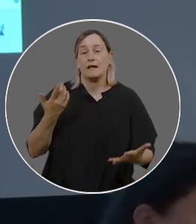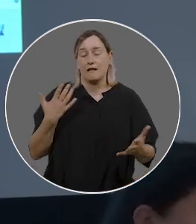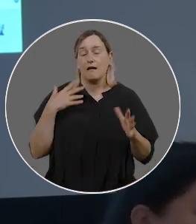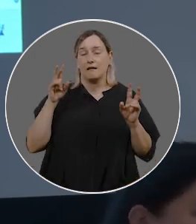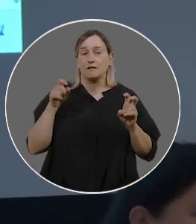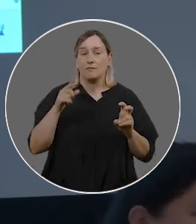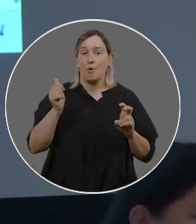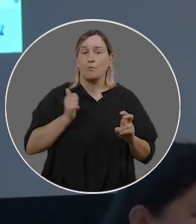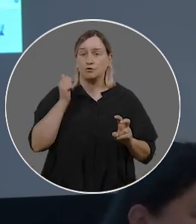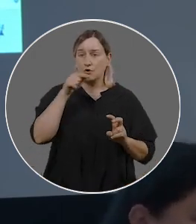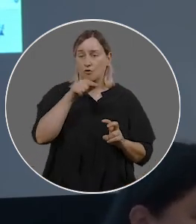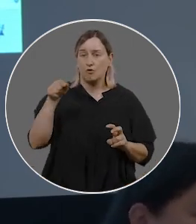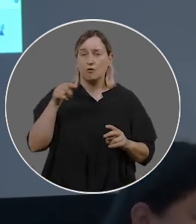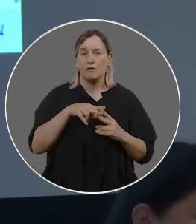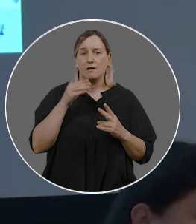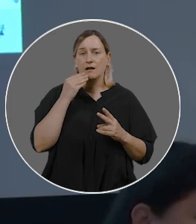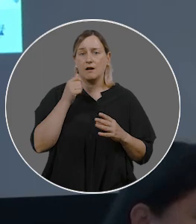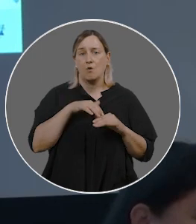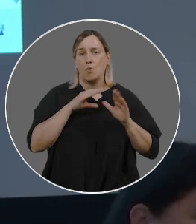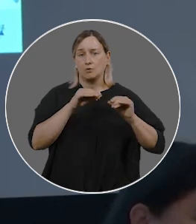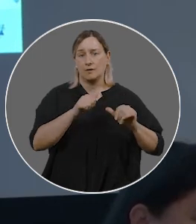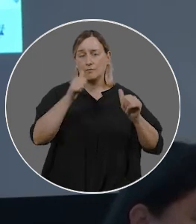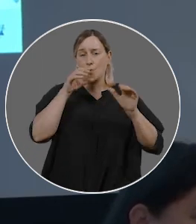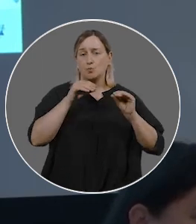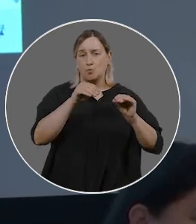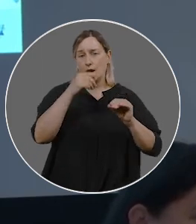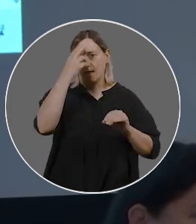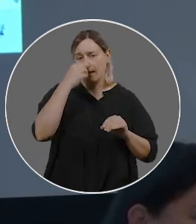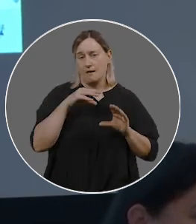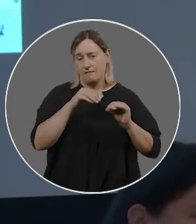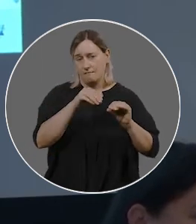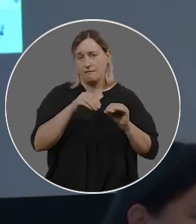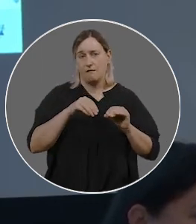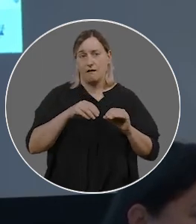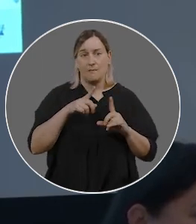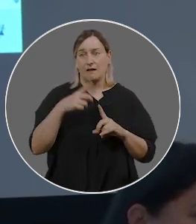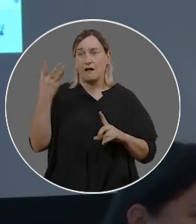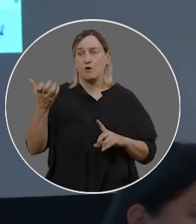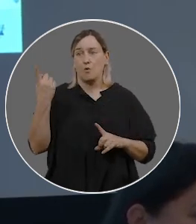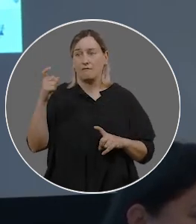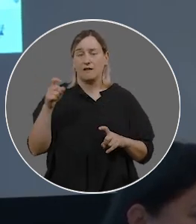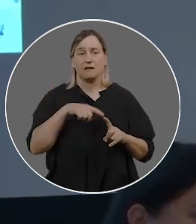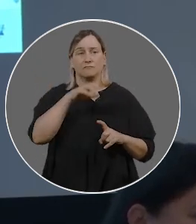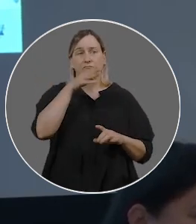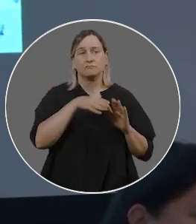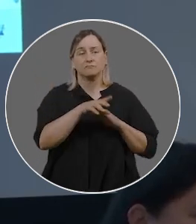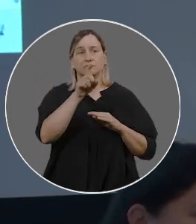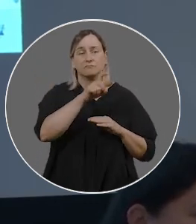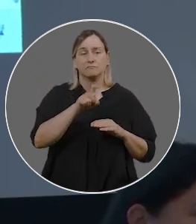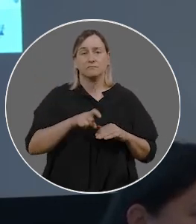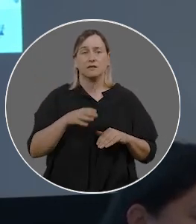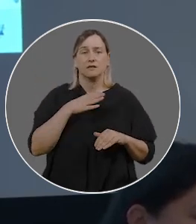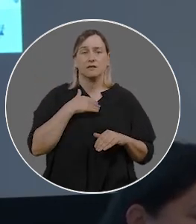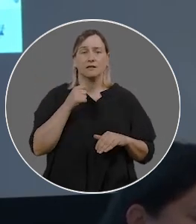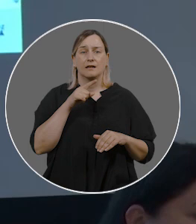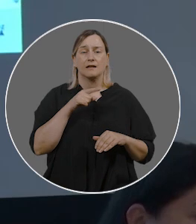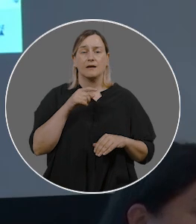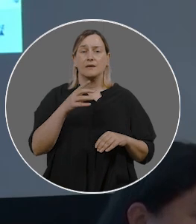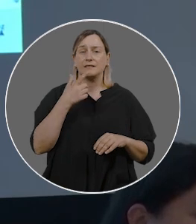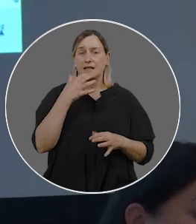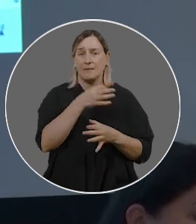opció que segurament seria la que utilitzaria l'usuari perquè és que no hauria ni de descarregar res. Clar. I seria l'alternativa